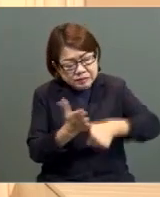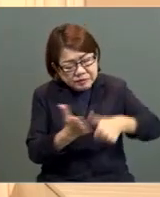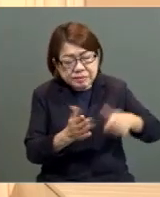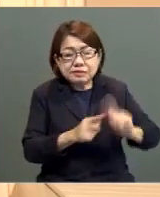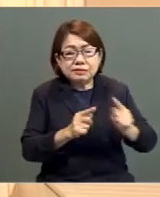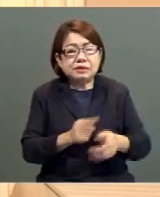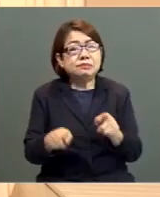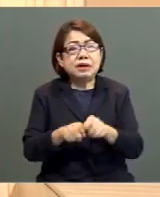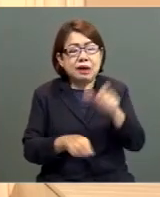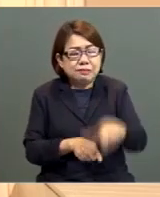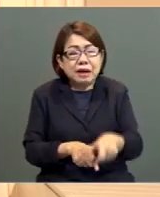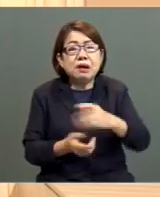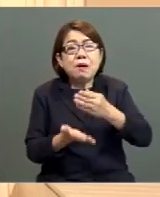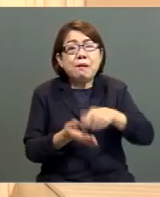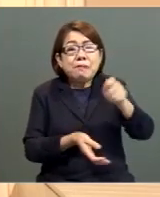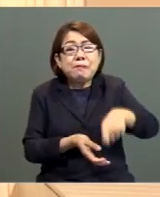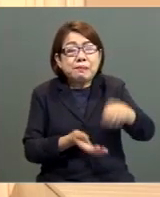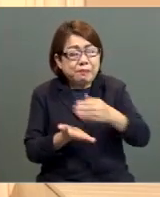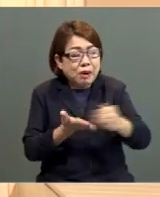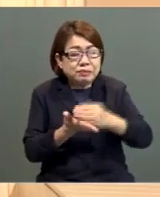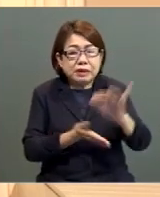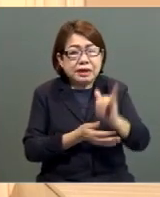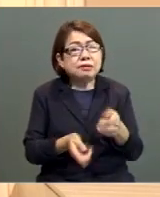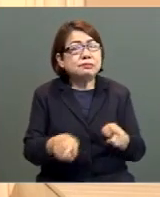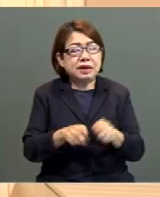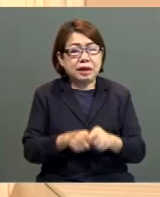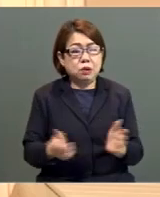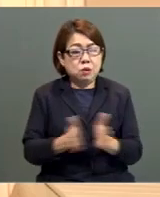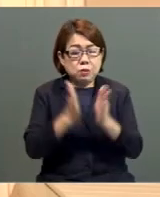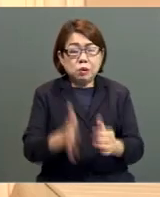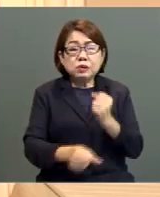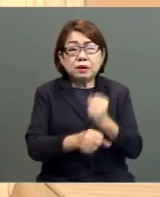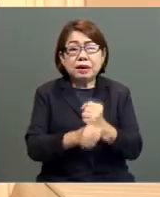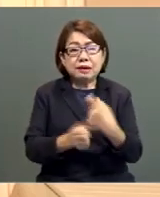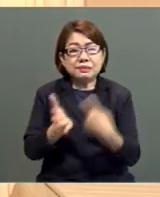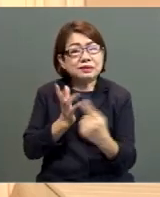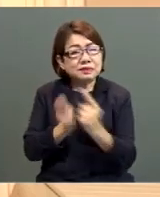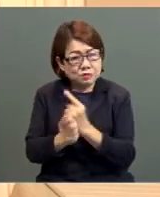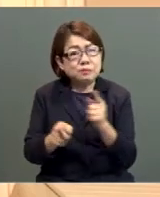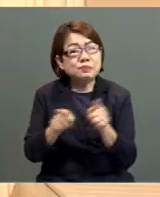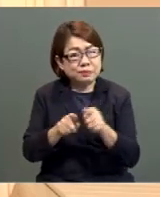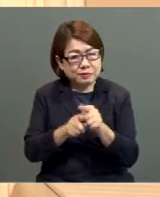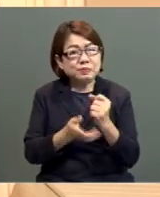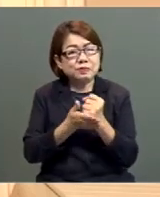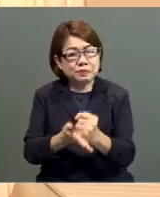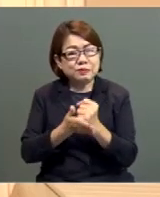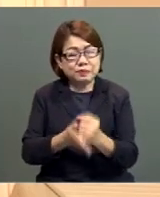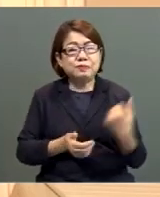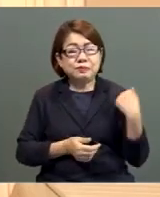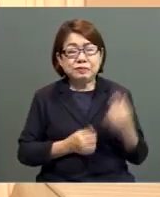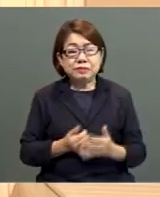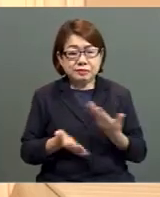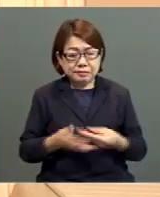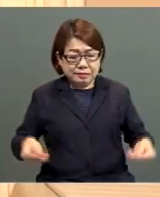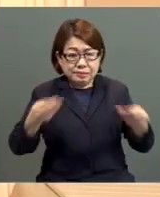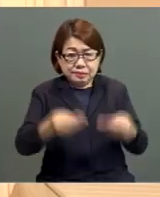ครดิตสำหรับประชาชนทั่วไปรวมทั้งแรงงานที่อยู่ในระบบประกันสังคมด้วยที่ลดการจ่ายเงินสมทบเ